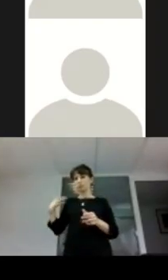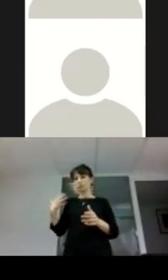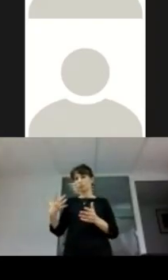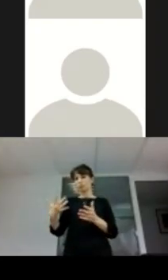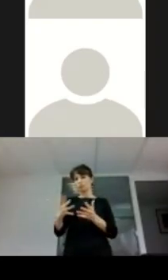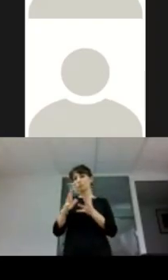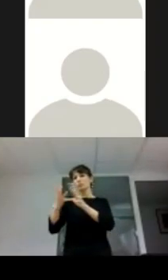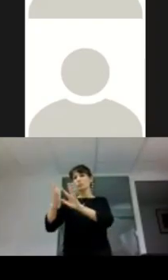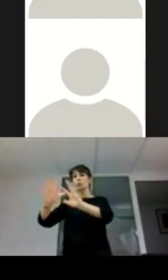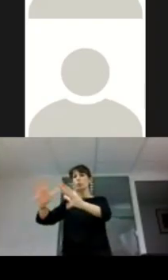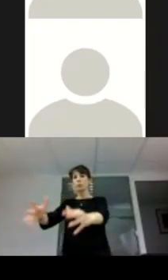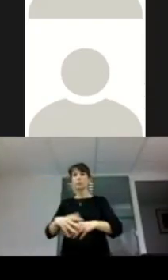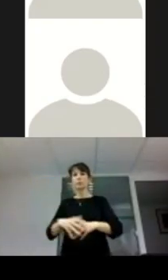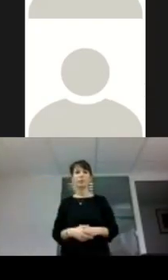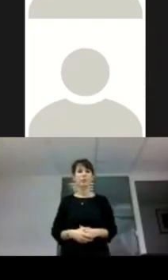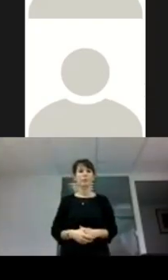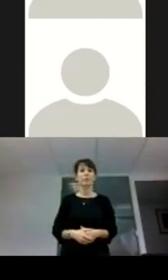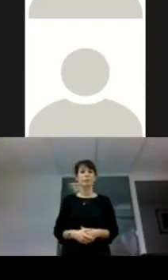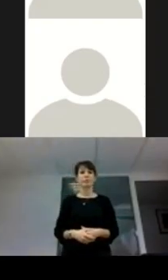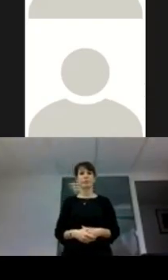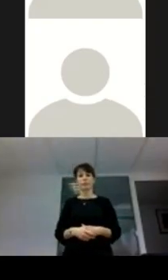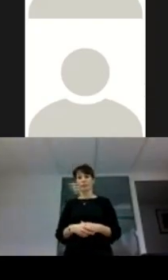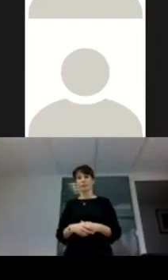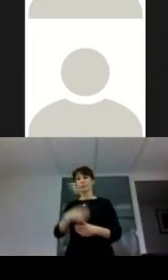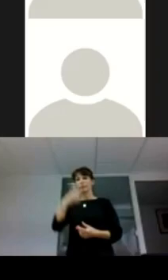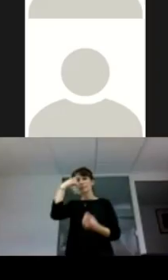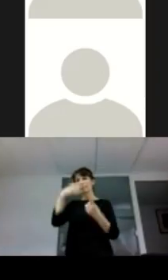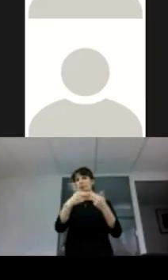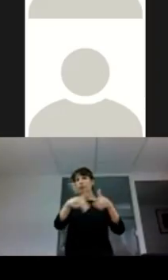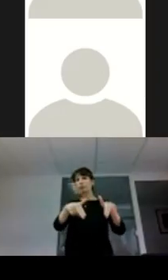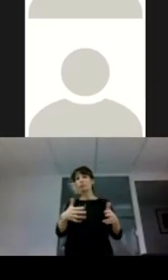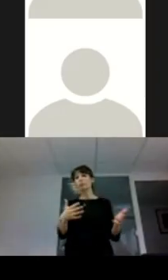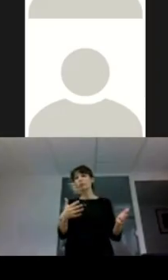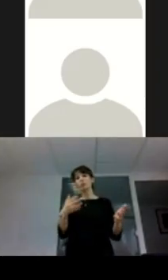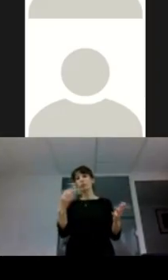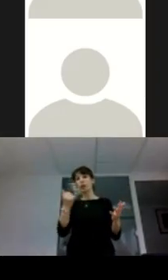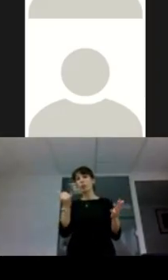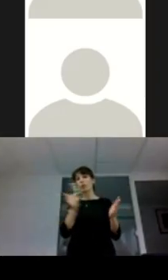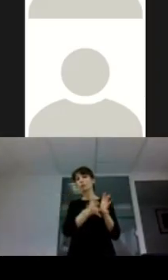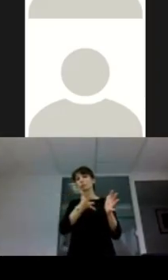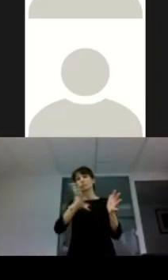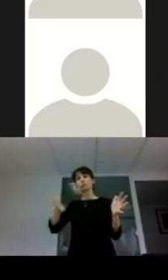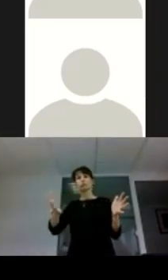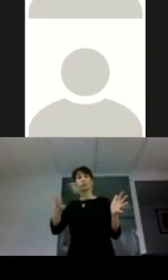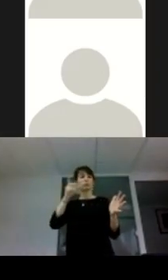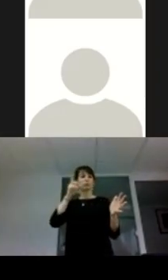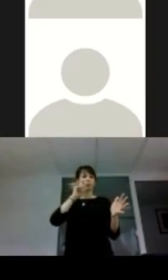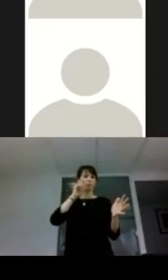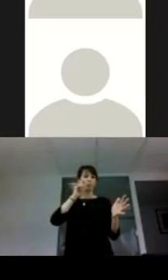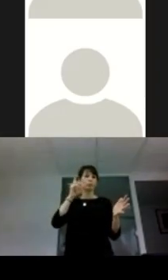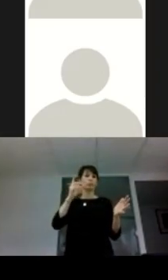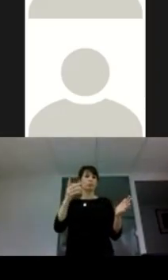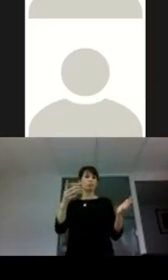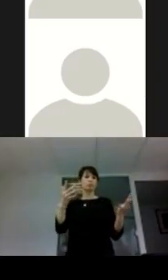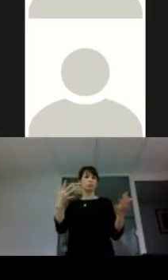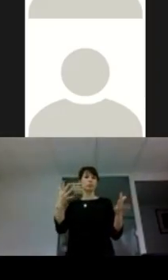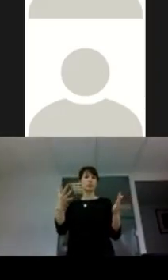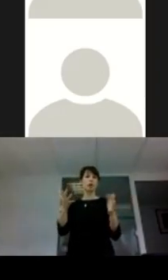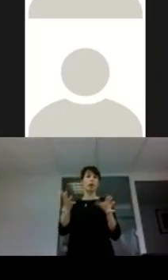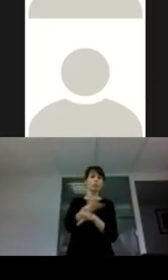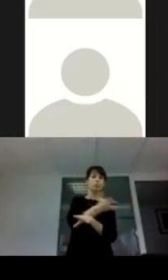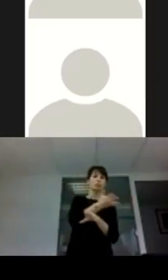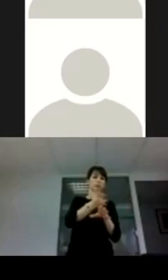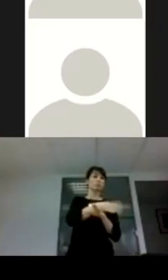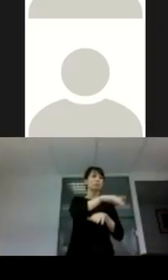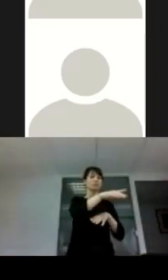en chirurgie colorectale. Qu'est-ce qu'il y a comme nouveauté? Alors, en termes d'introduction, je ne vais pas m'éterniser parce que